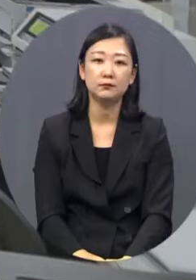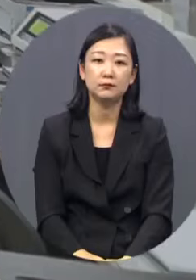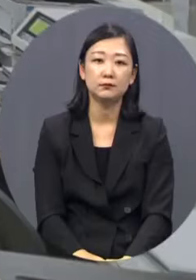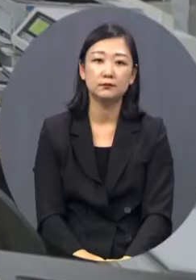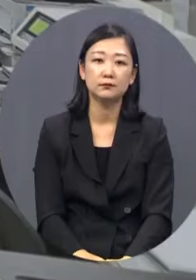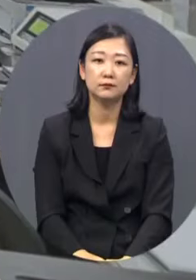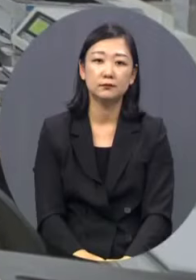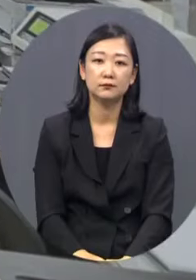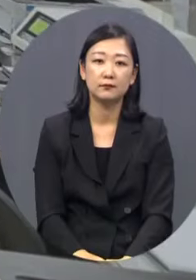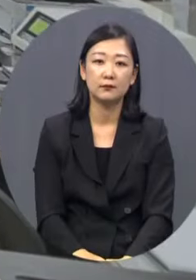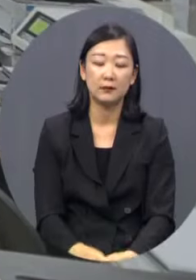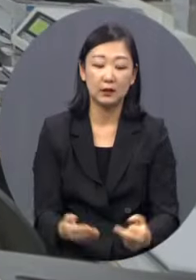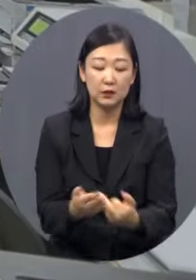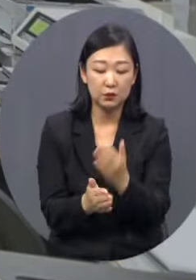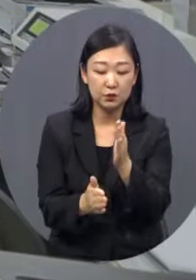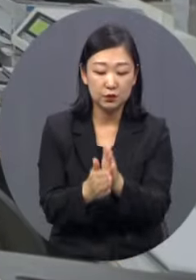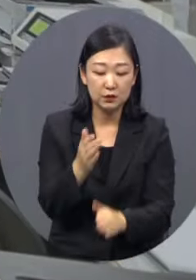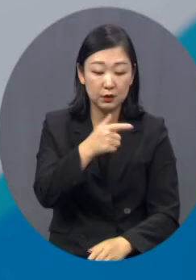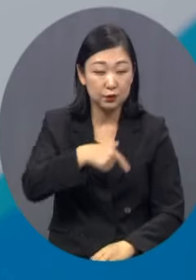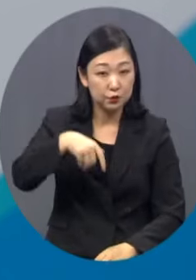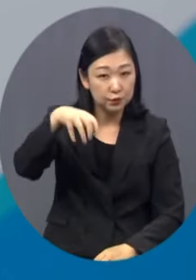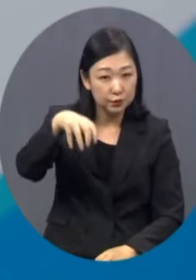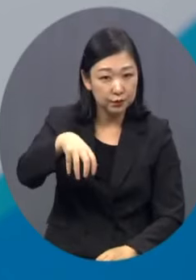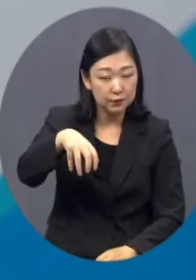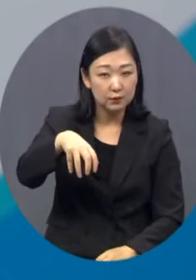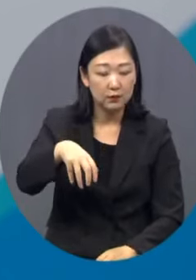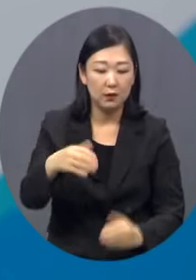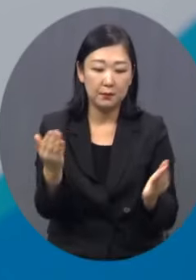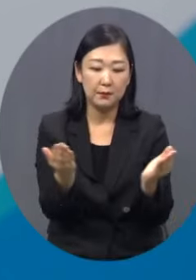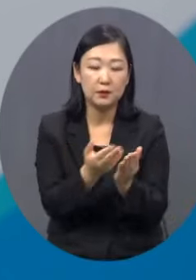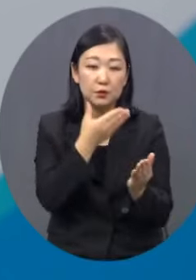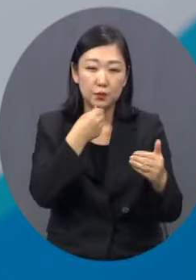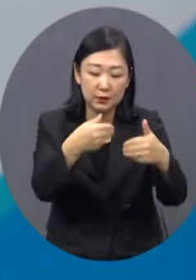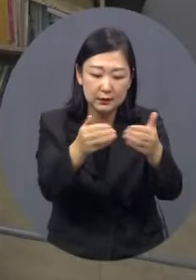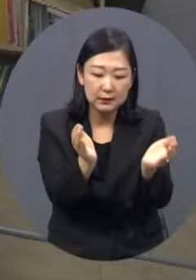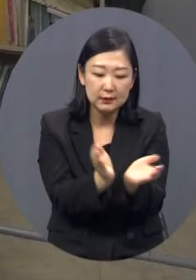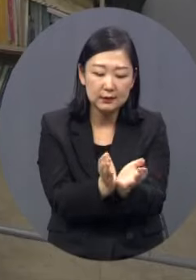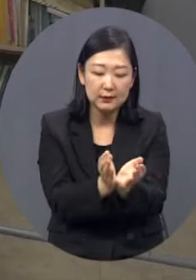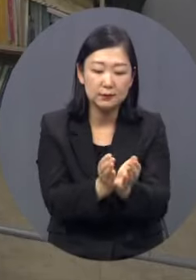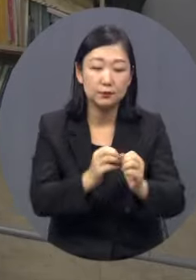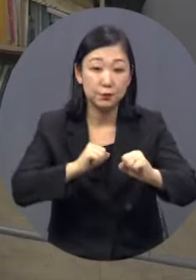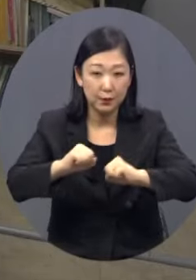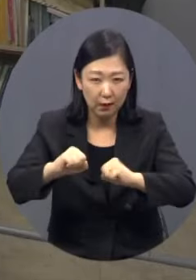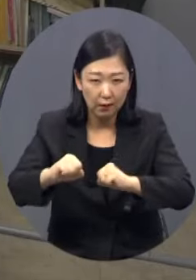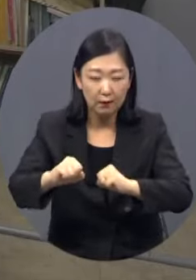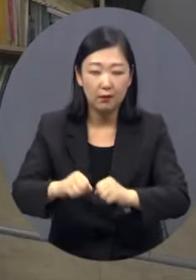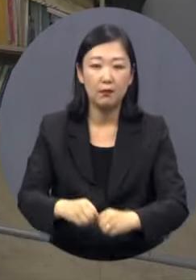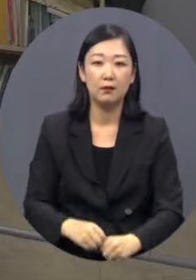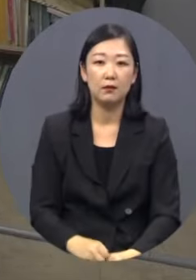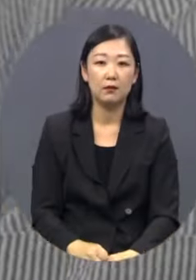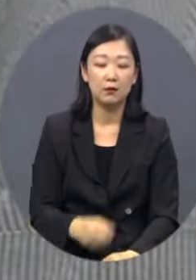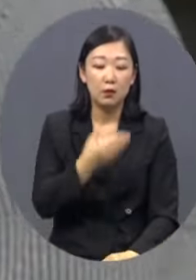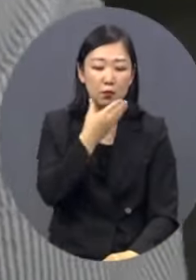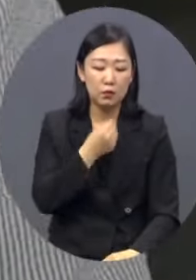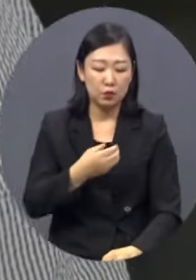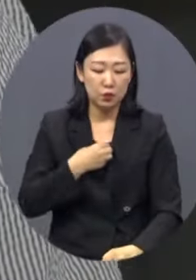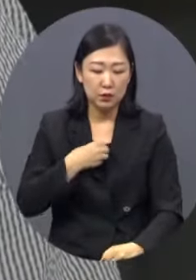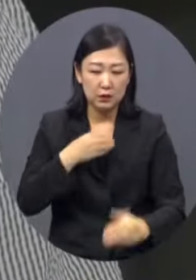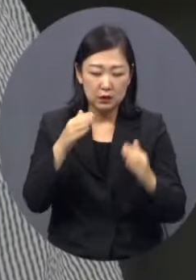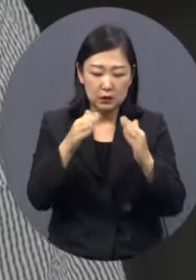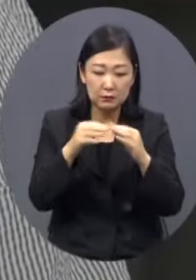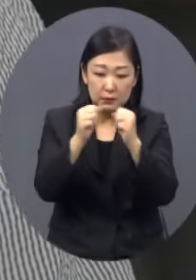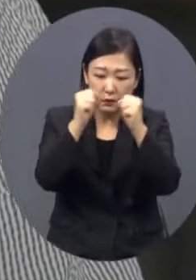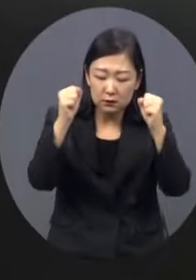기자입니다 제주시의 한 주민센터 마춤형 복지 팀이 분주하게 움직입니다 복지 위기 가구 알림